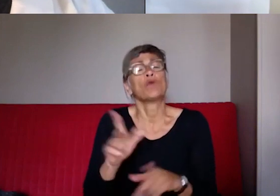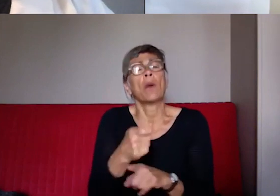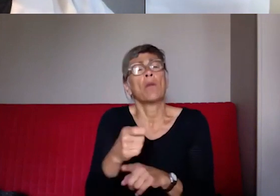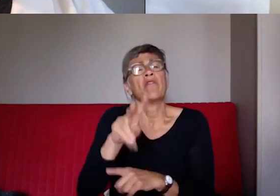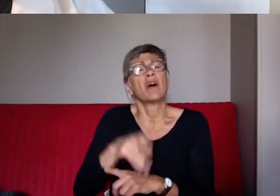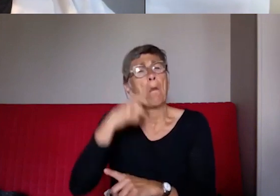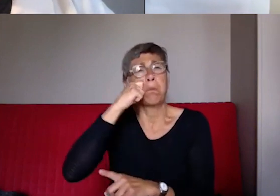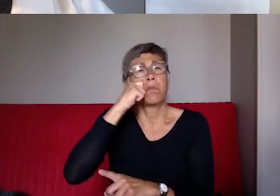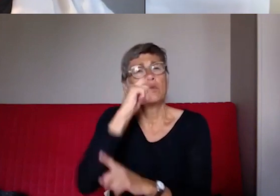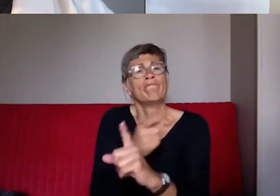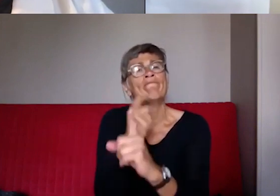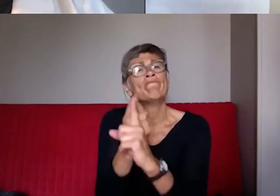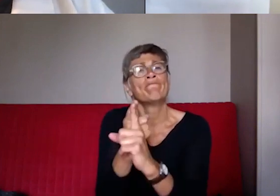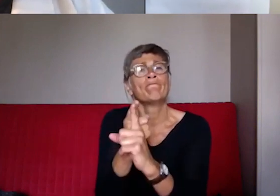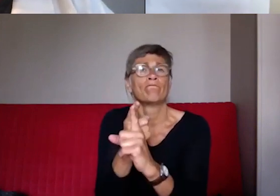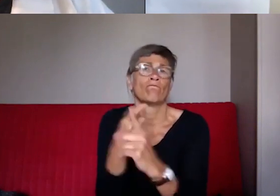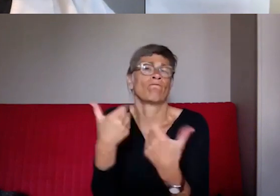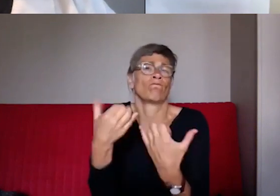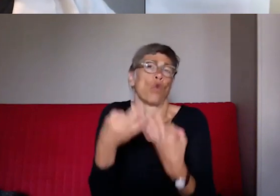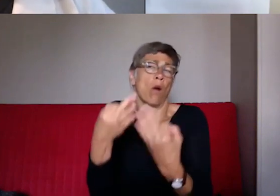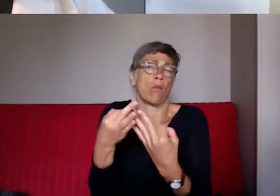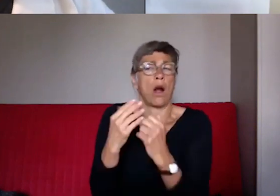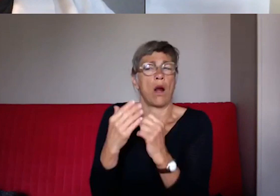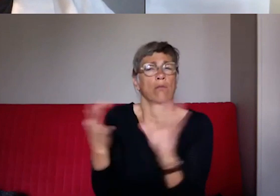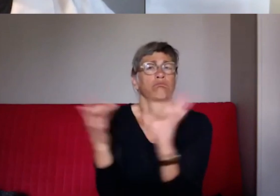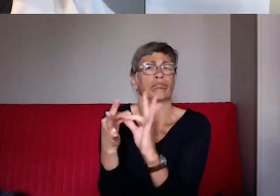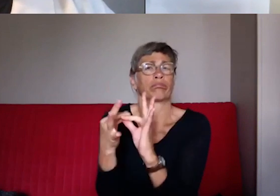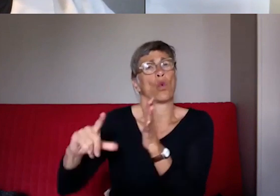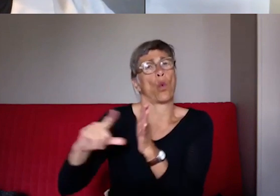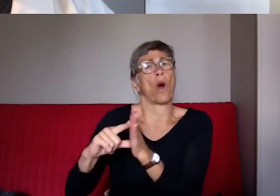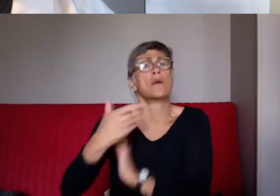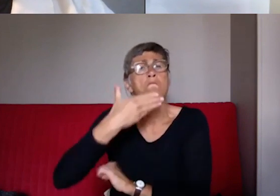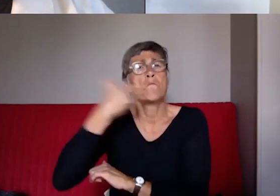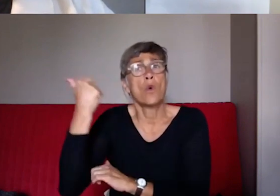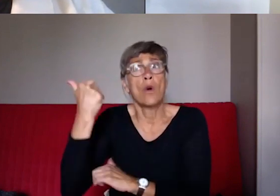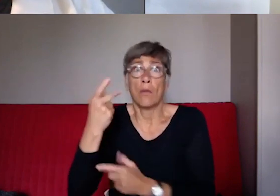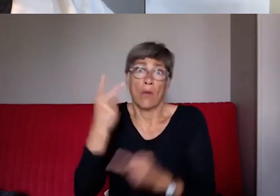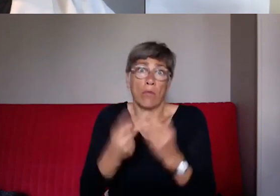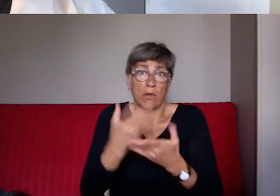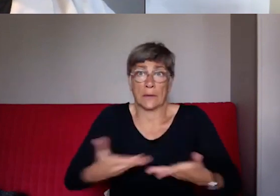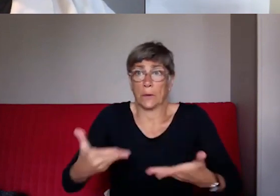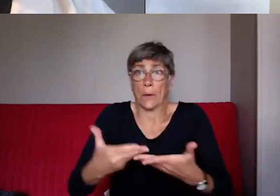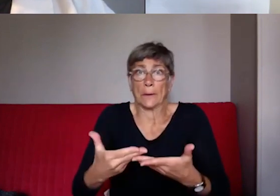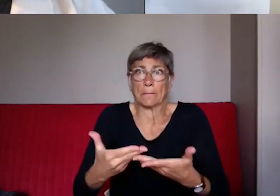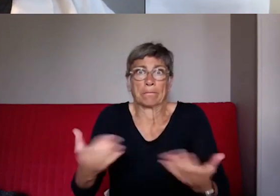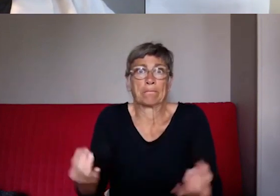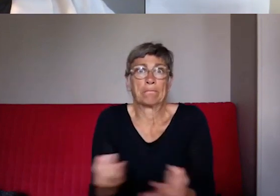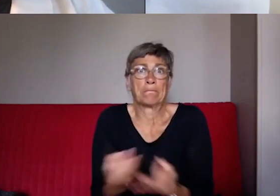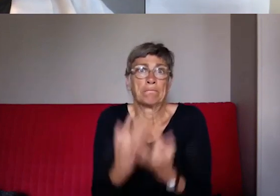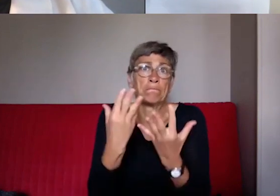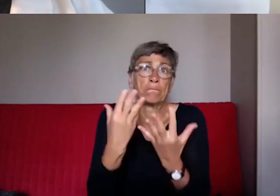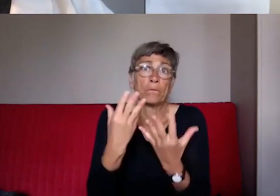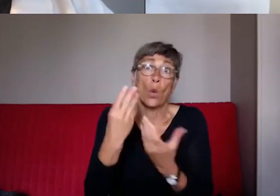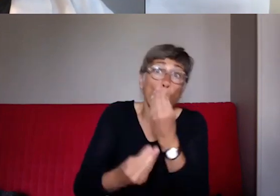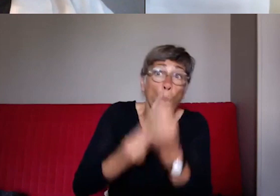Quand on fait les choses, je dirais, selon la loi, c'est mieux de faire en physique. Mais il y a un certain nombre de situations ou même de consultants qui